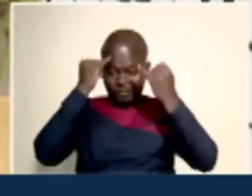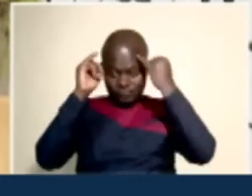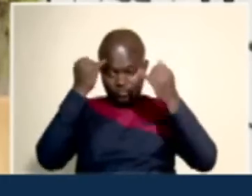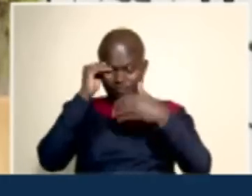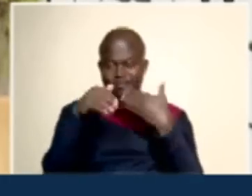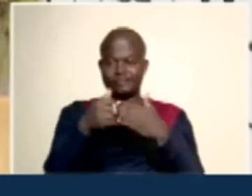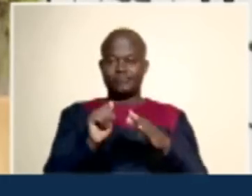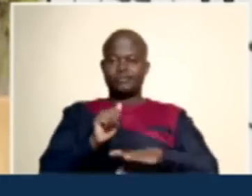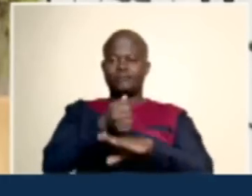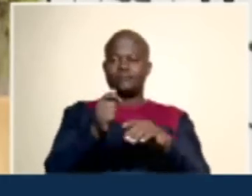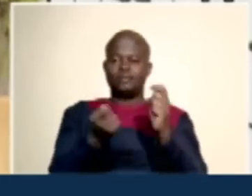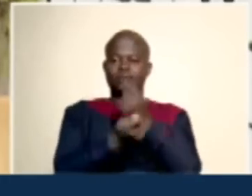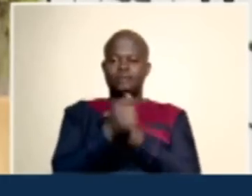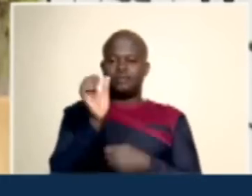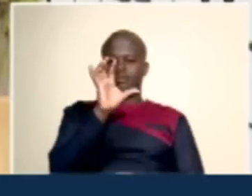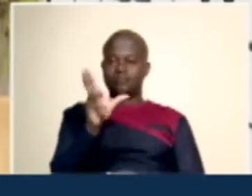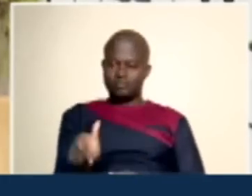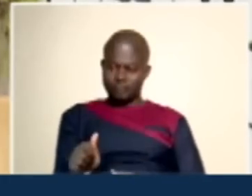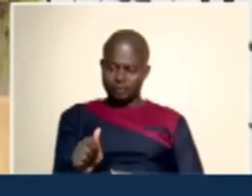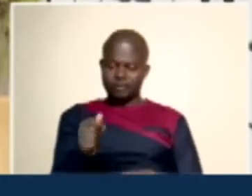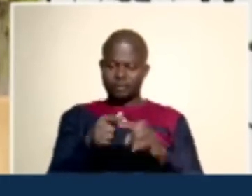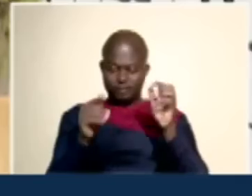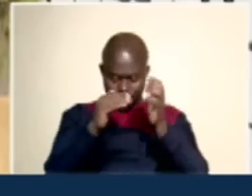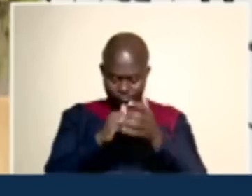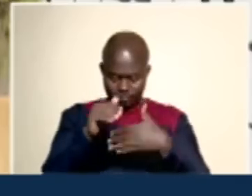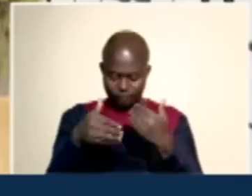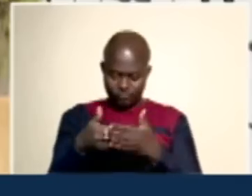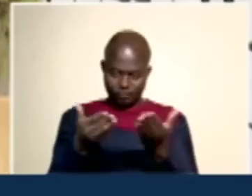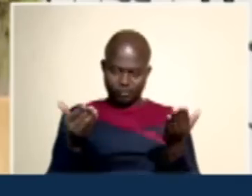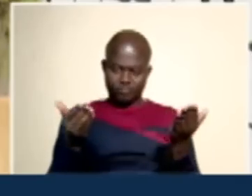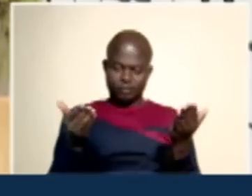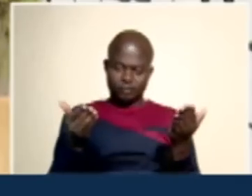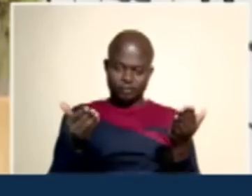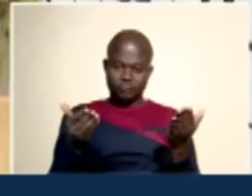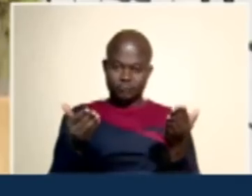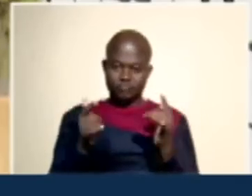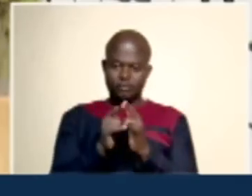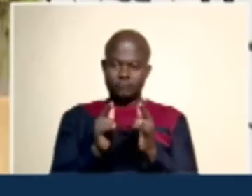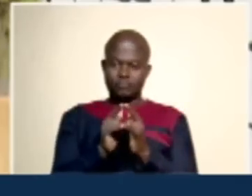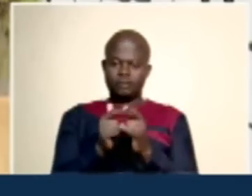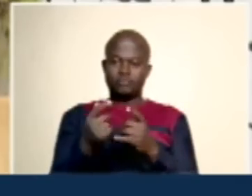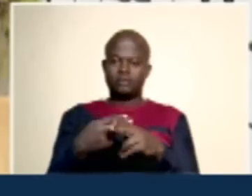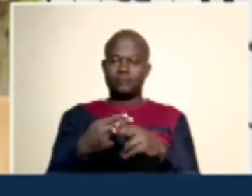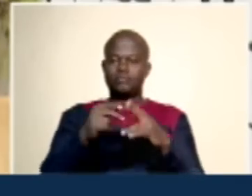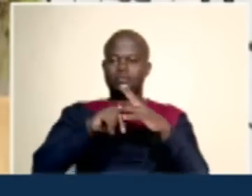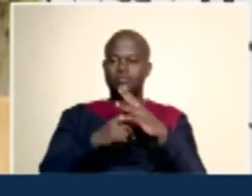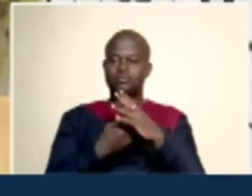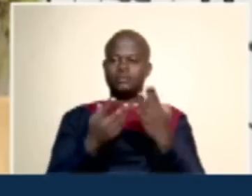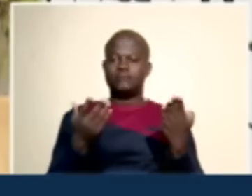igitekerezo cyo gushyiraho Transform Africa kandi n'inama igiye gutangira